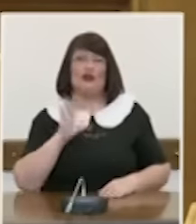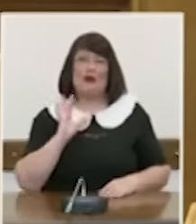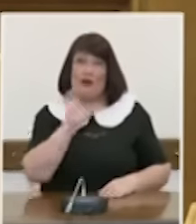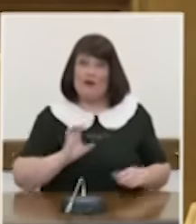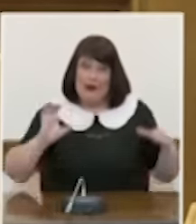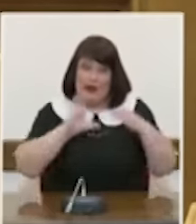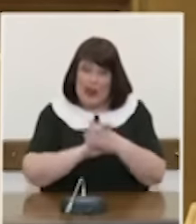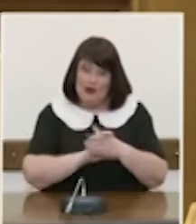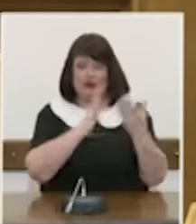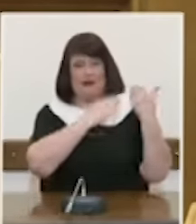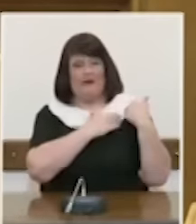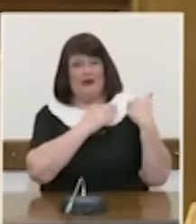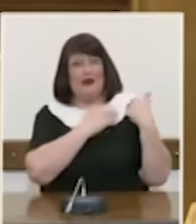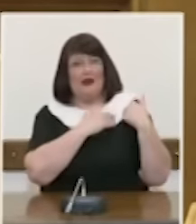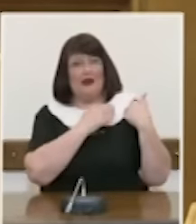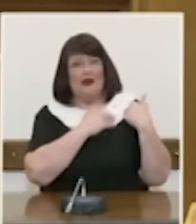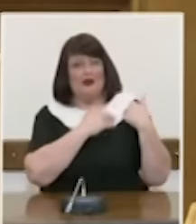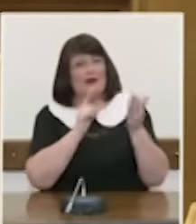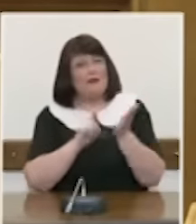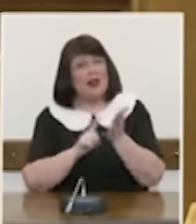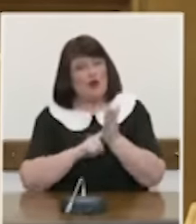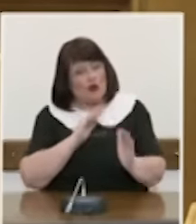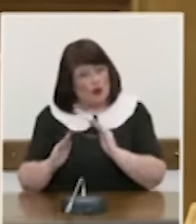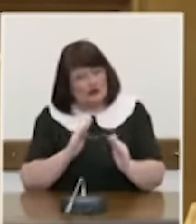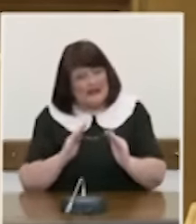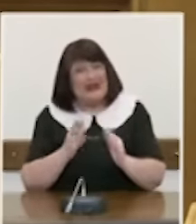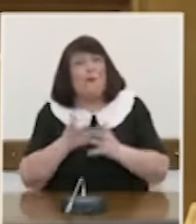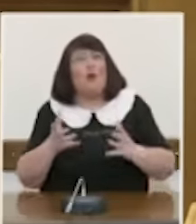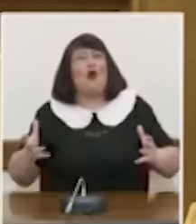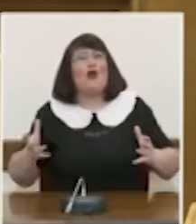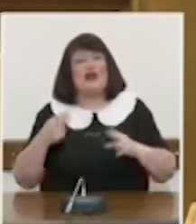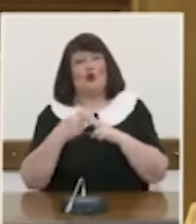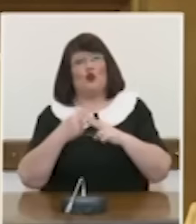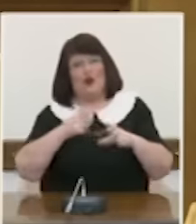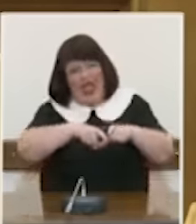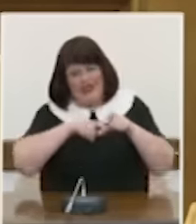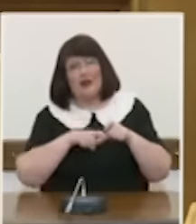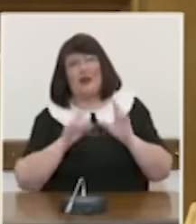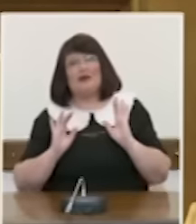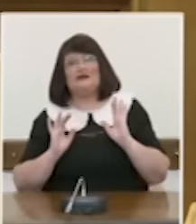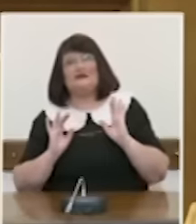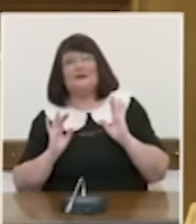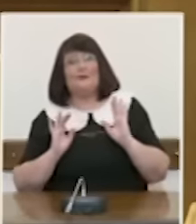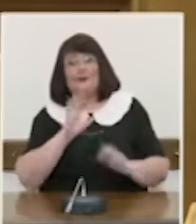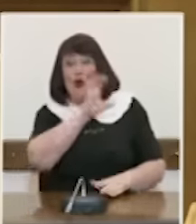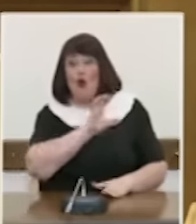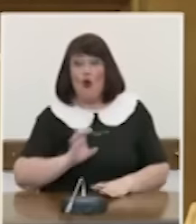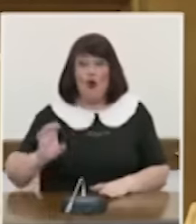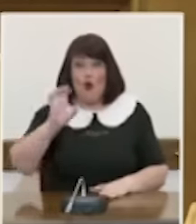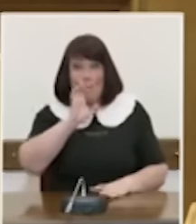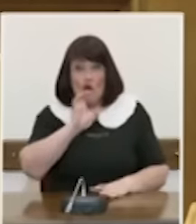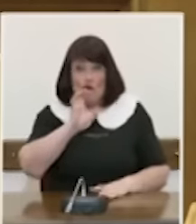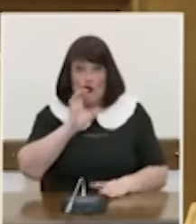αναλάβει και θεσμικά την προστασία τους? Δεν γνωρίζει ότι στις χώρες που έχουν μεγαλύτερη